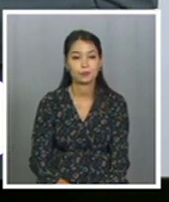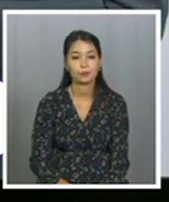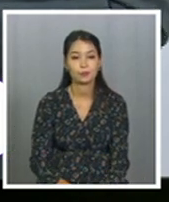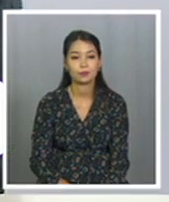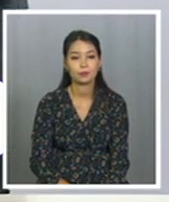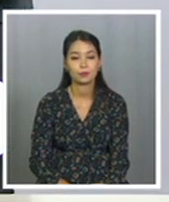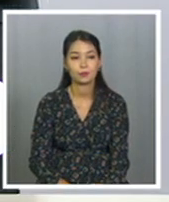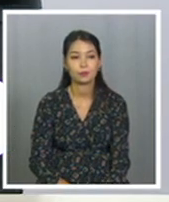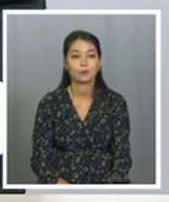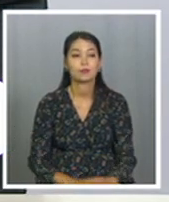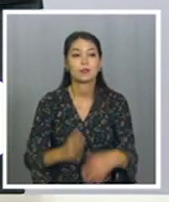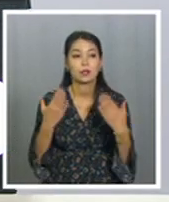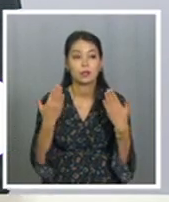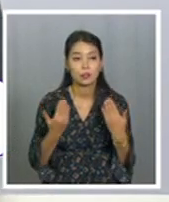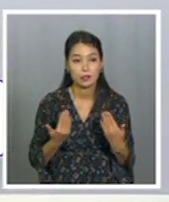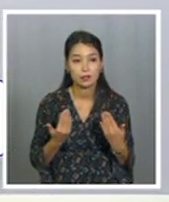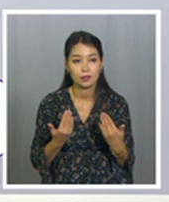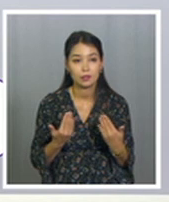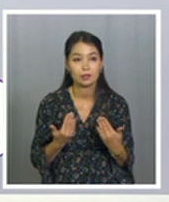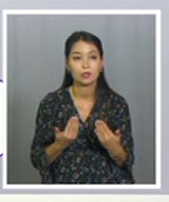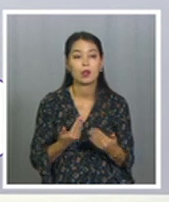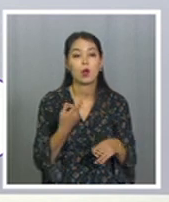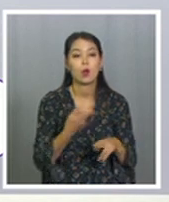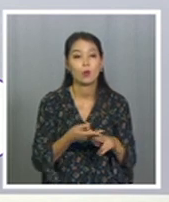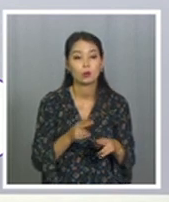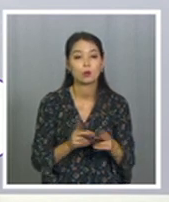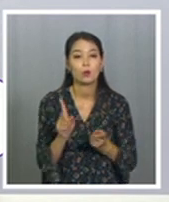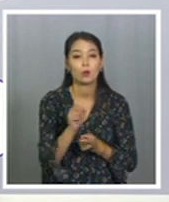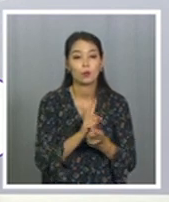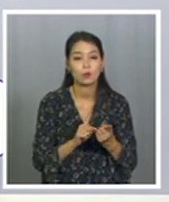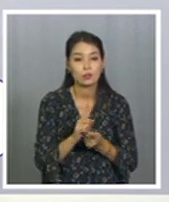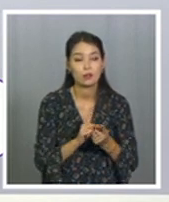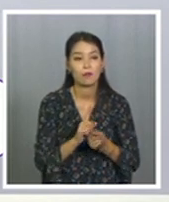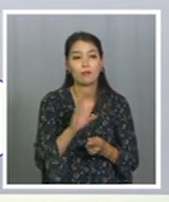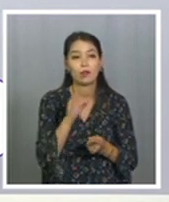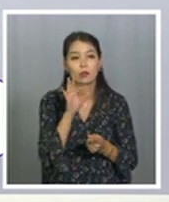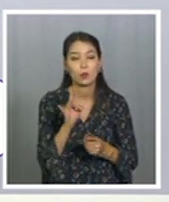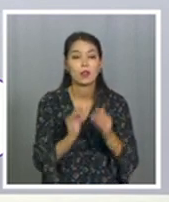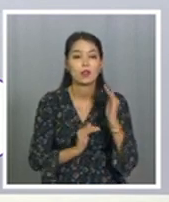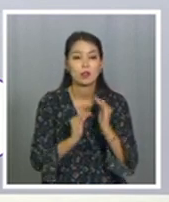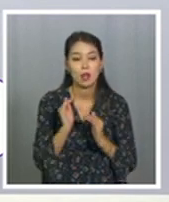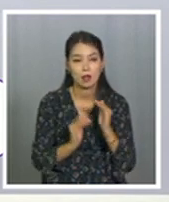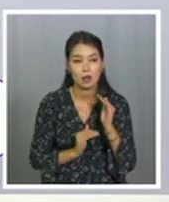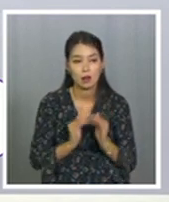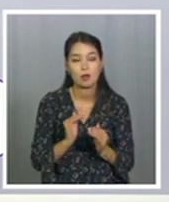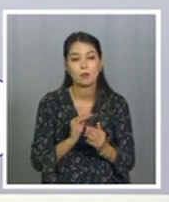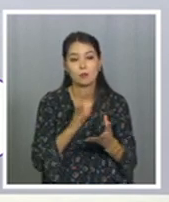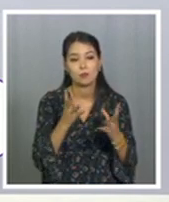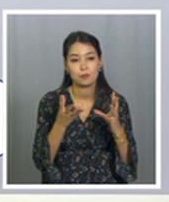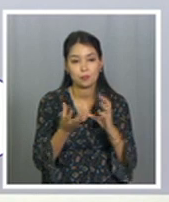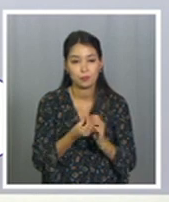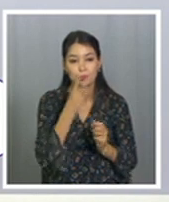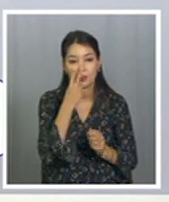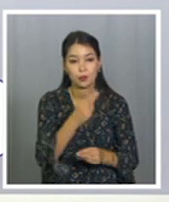Енді осы өзгерісті векторлық диаграмма әдісімен сипаттап көрейік.